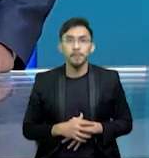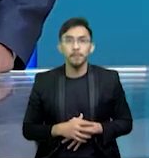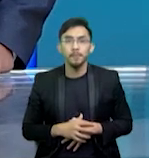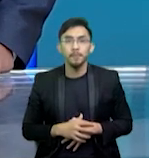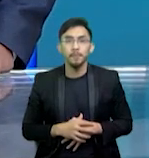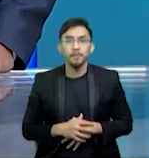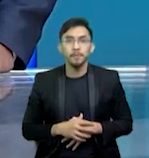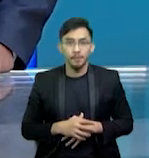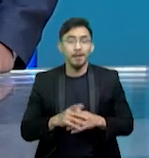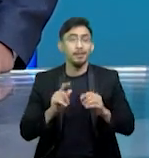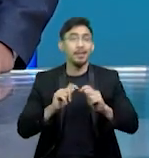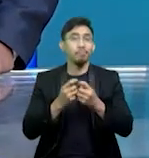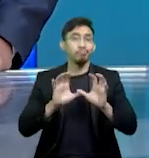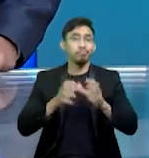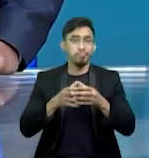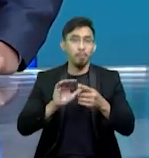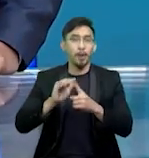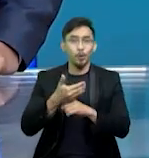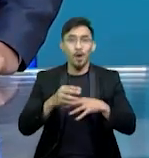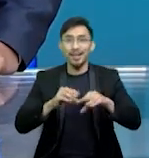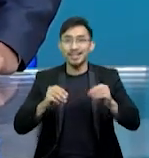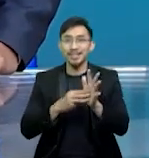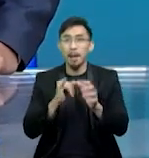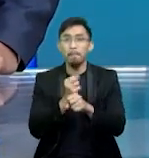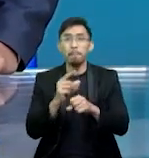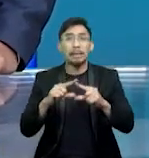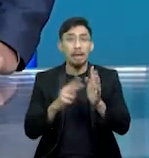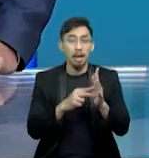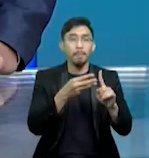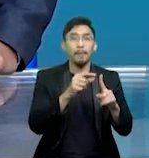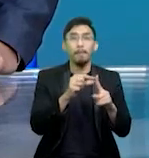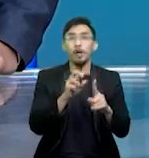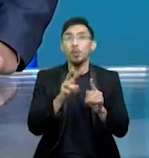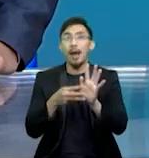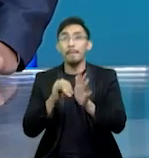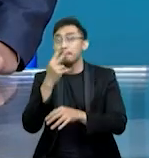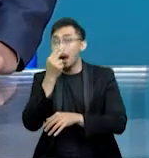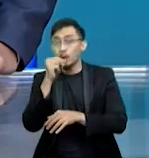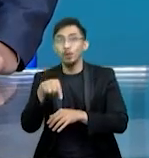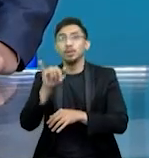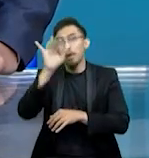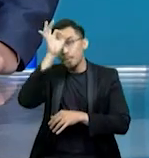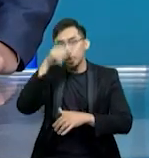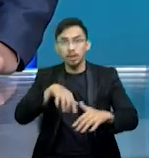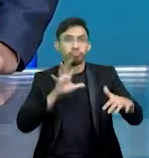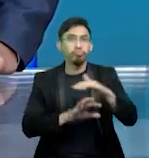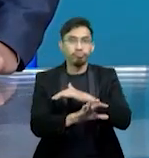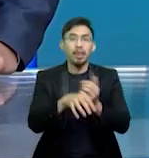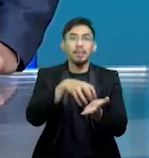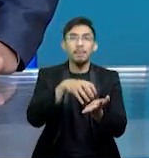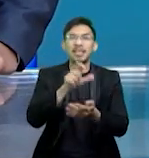Hai tim gabungan badan perlindungan pekerja migran atau bp2mp Bandung bersama polisi menggerebek sebuah tempat penampungan calon